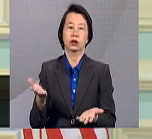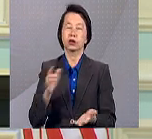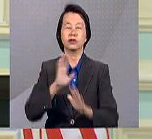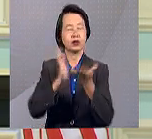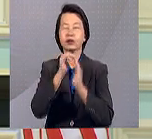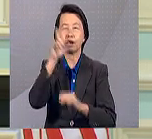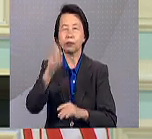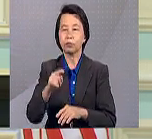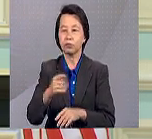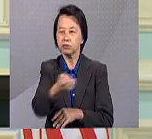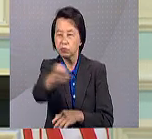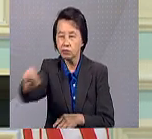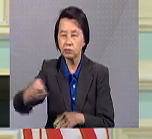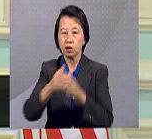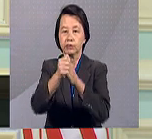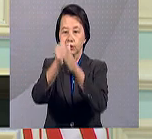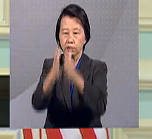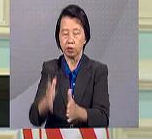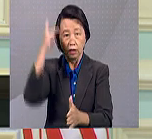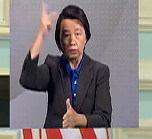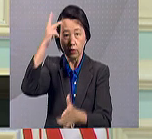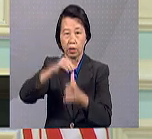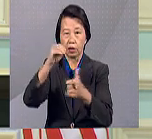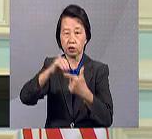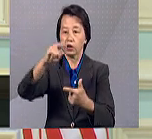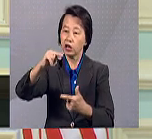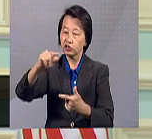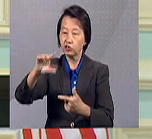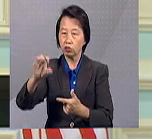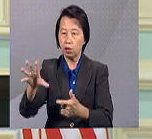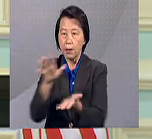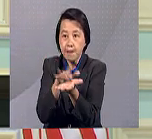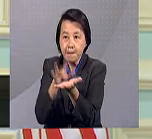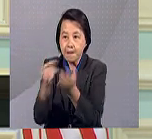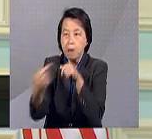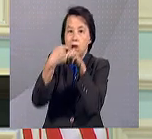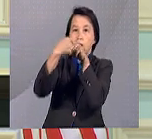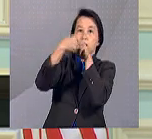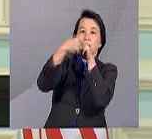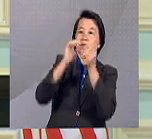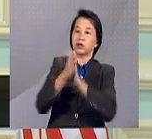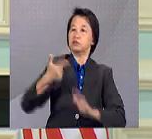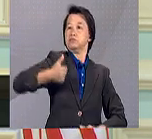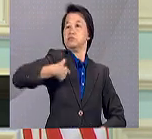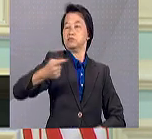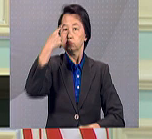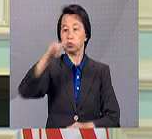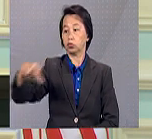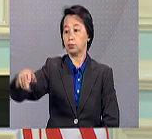payahlah ada di kalangan pemimpin politik ke pemimpin NGO nak mengambil kesempatan ini untuk menjadi hero kepada